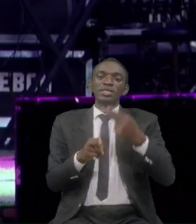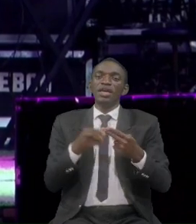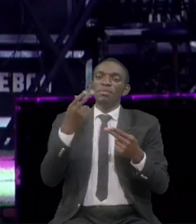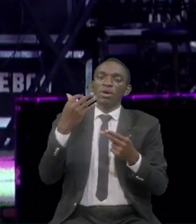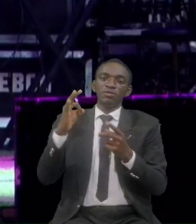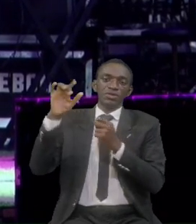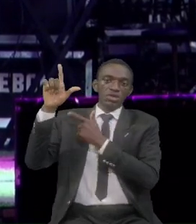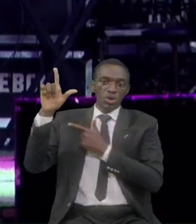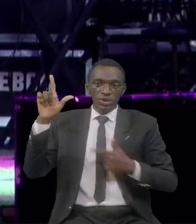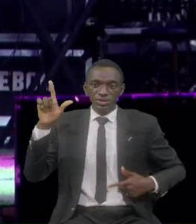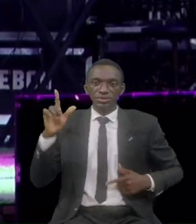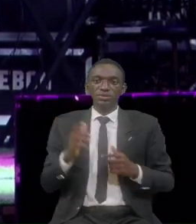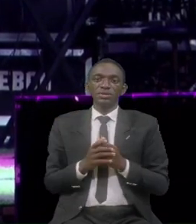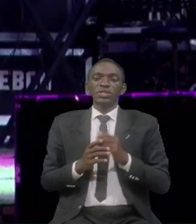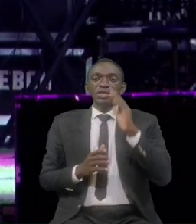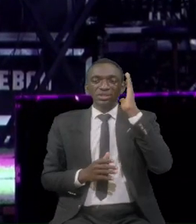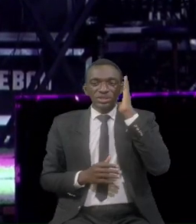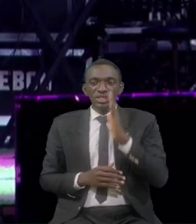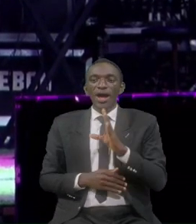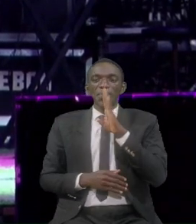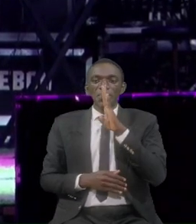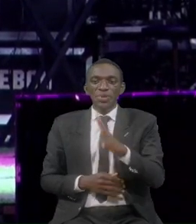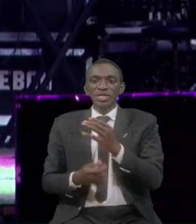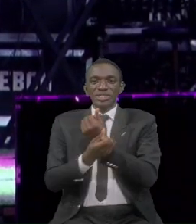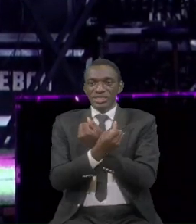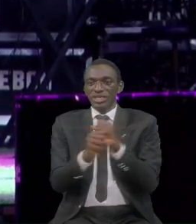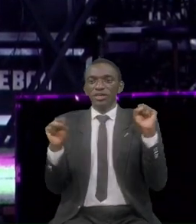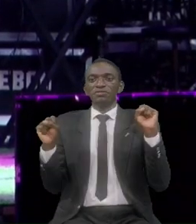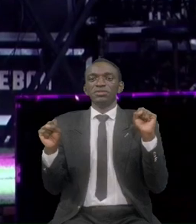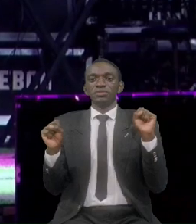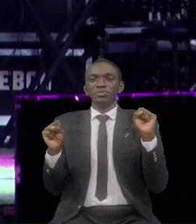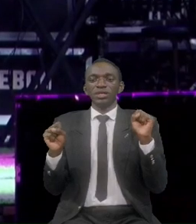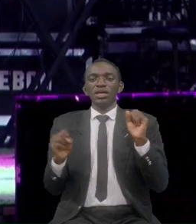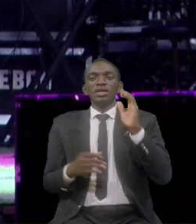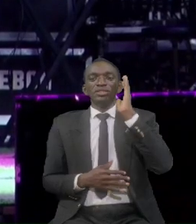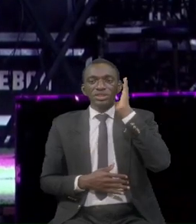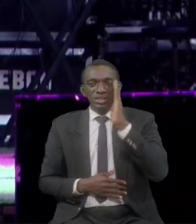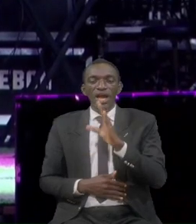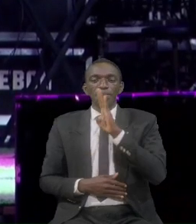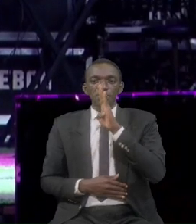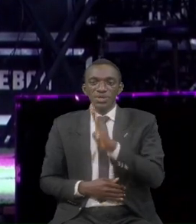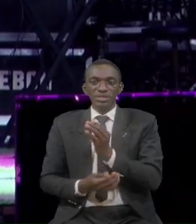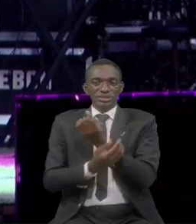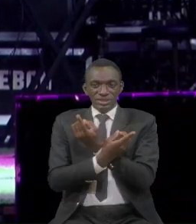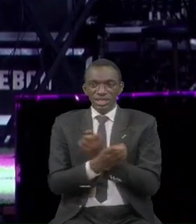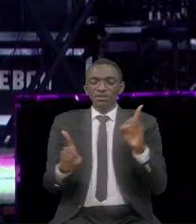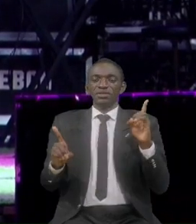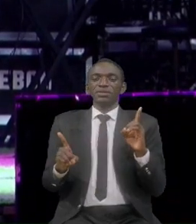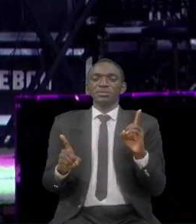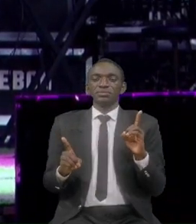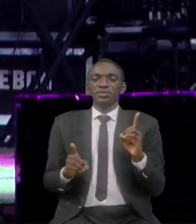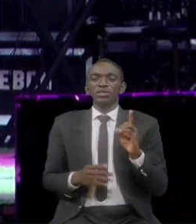sa Ginoo shall be saved. Maluwas. Shall be delivered. Makabatuno kagawasan.